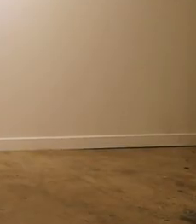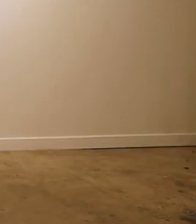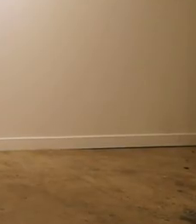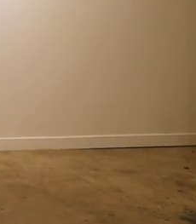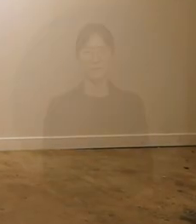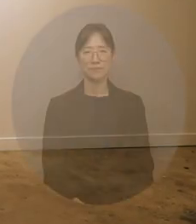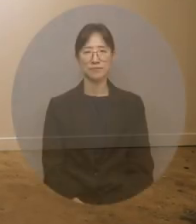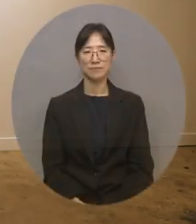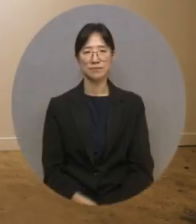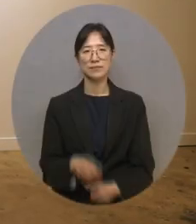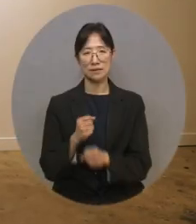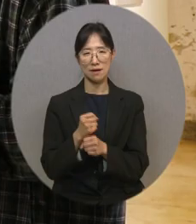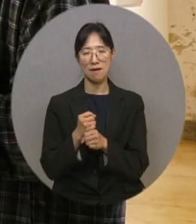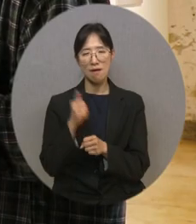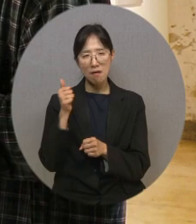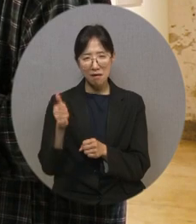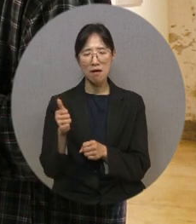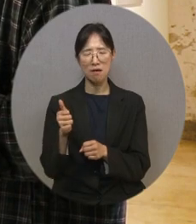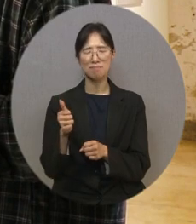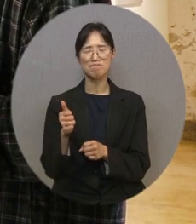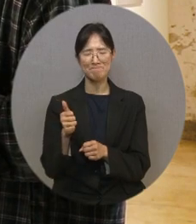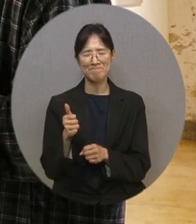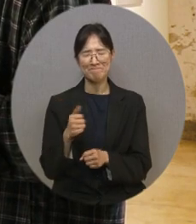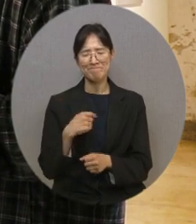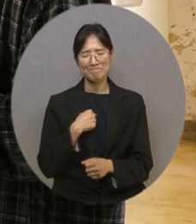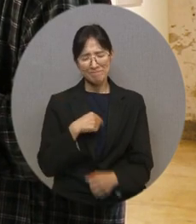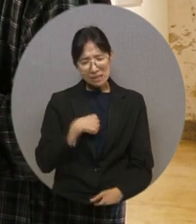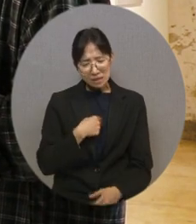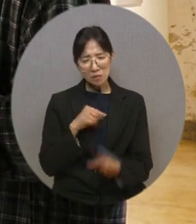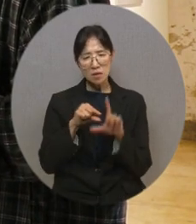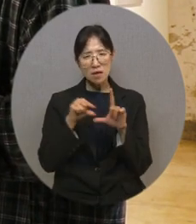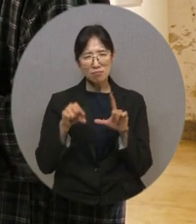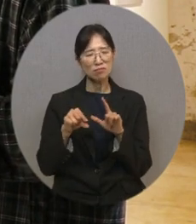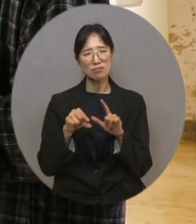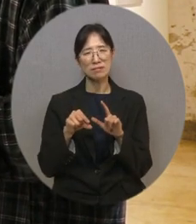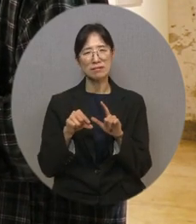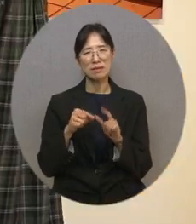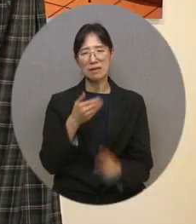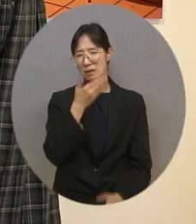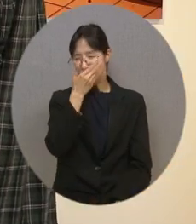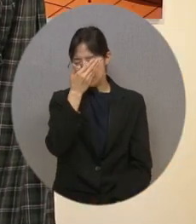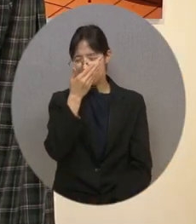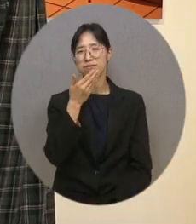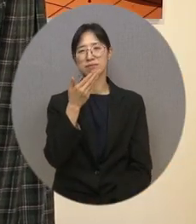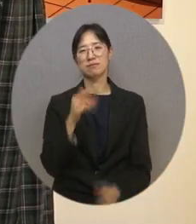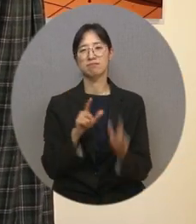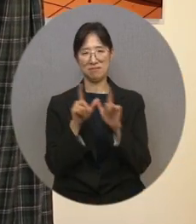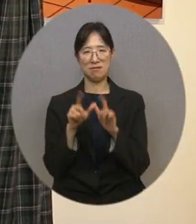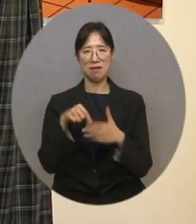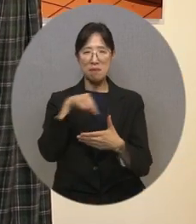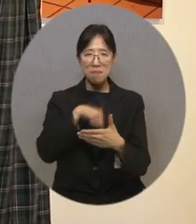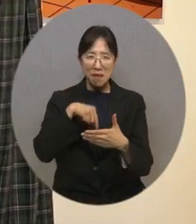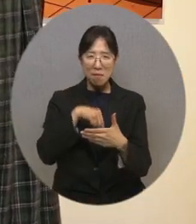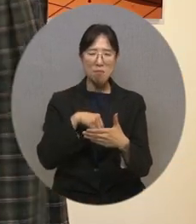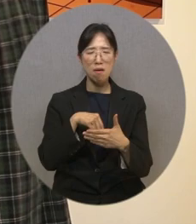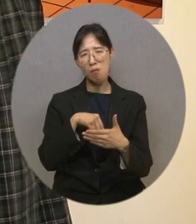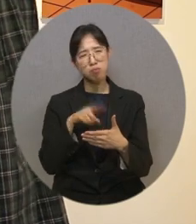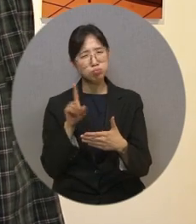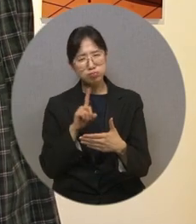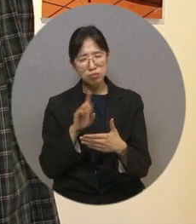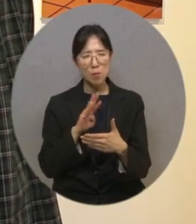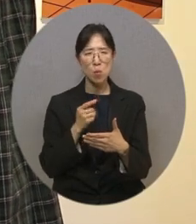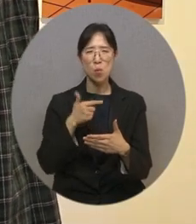작가는 애써 스스로의 일부를 모른 척 지나가며 살아왔고 내면의 본질을 찾지